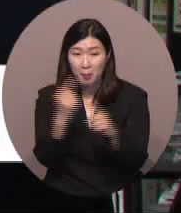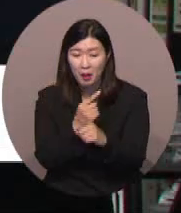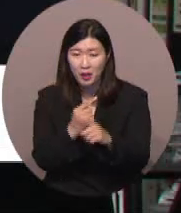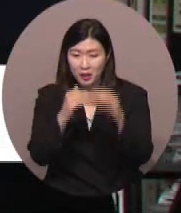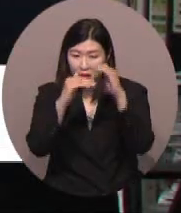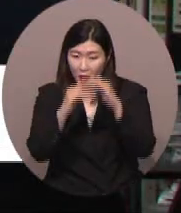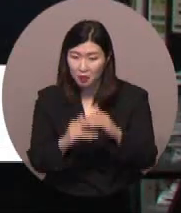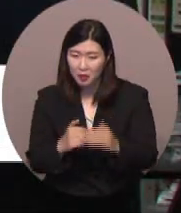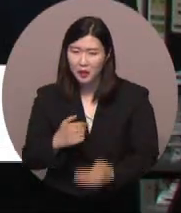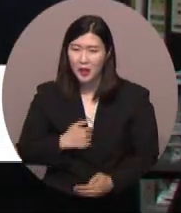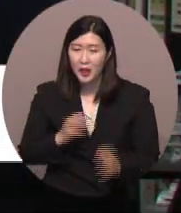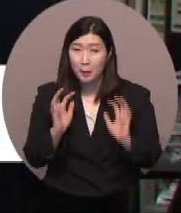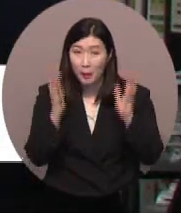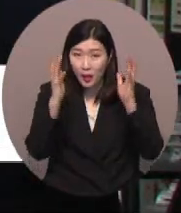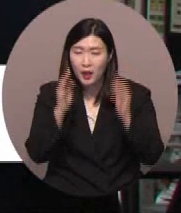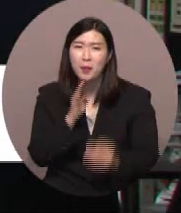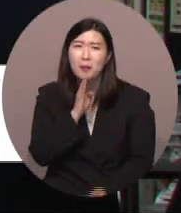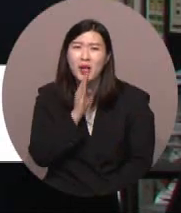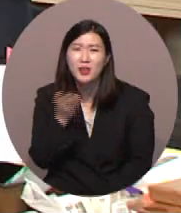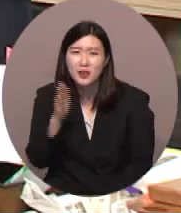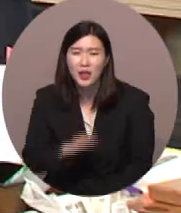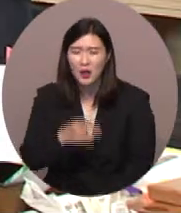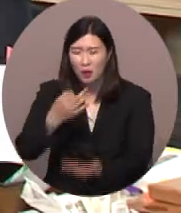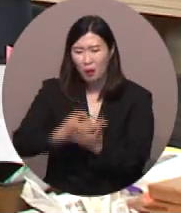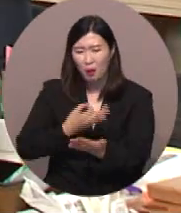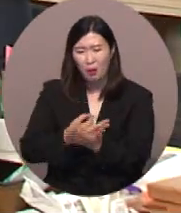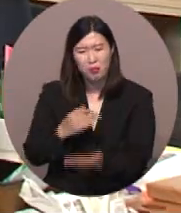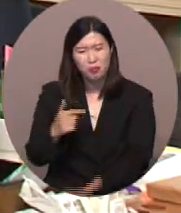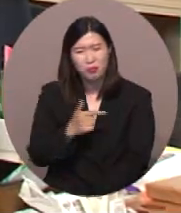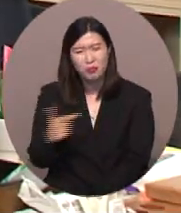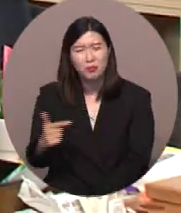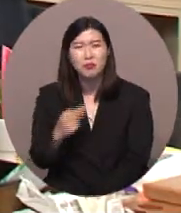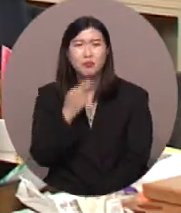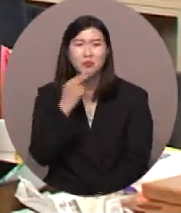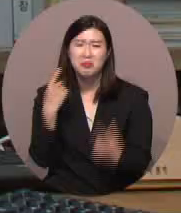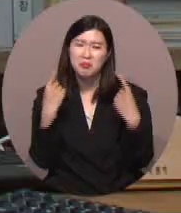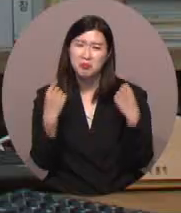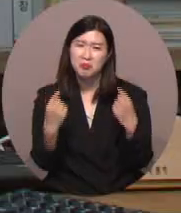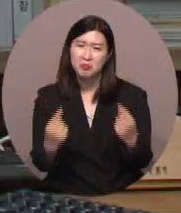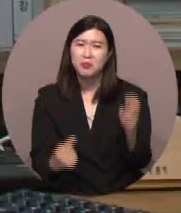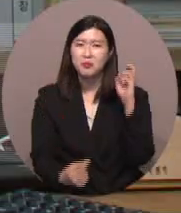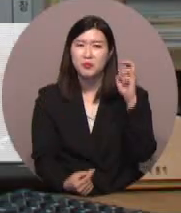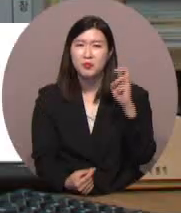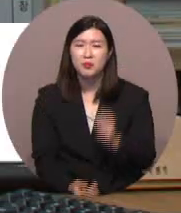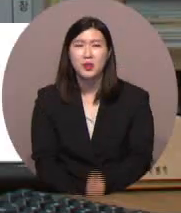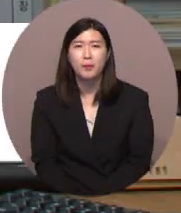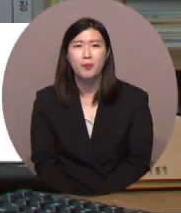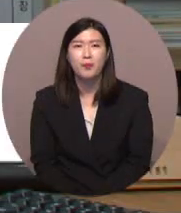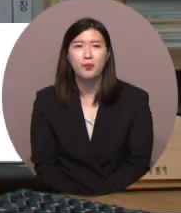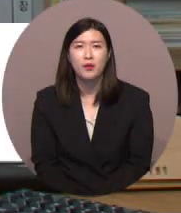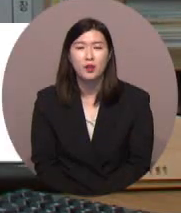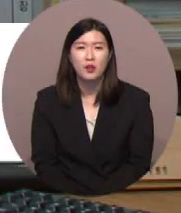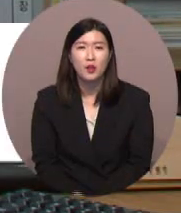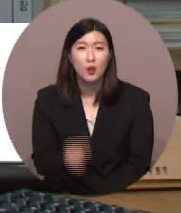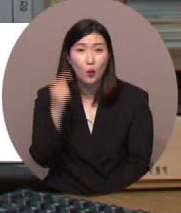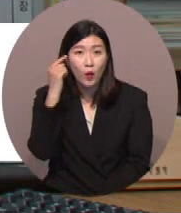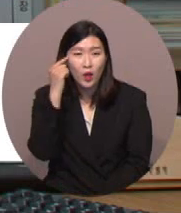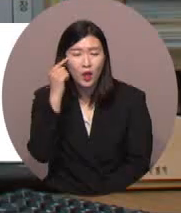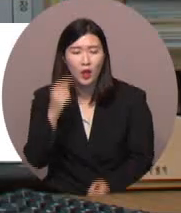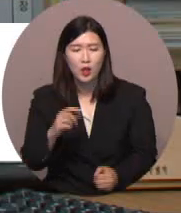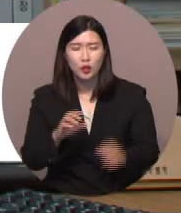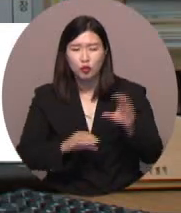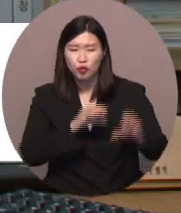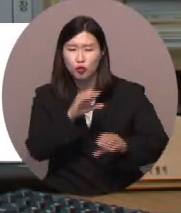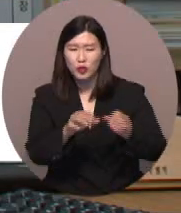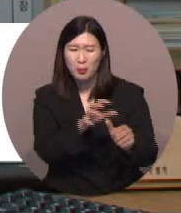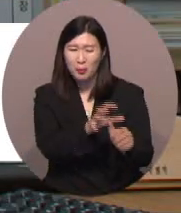강장 부동산 경기 활성화 효과는 크지 않을 것이라고 전망합니다 투기 갈색 만 가지고는 이 지금이 침체되어